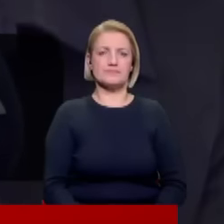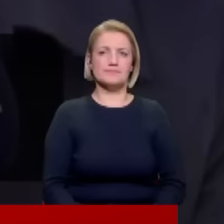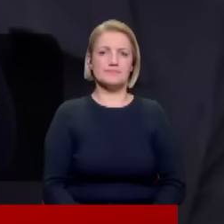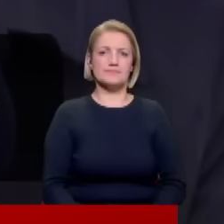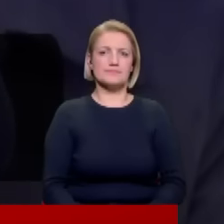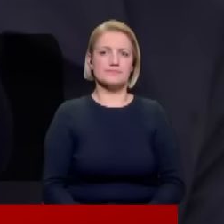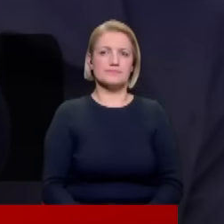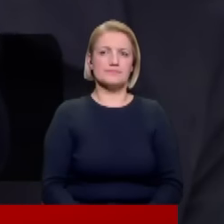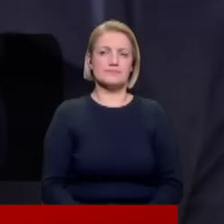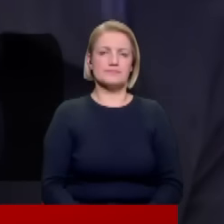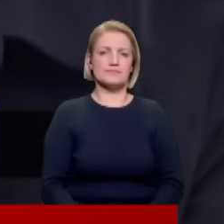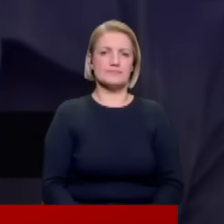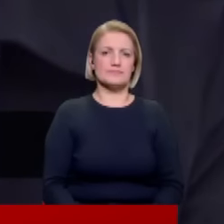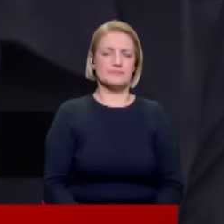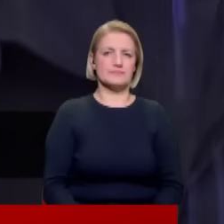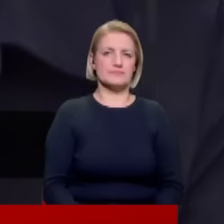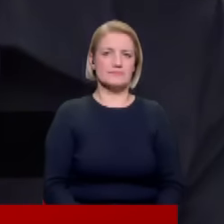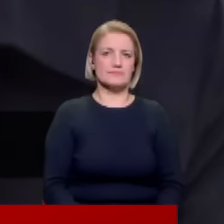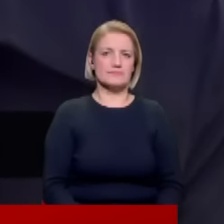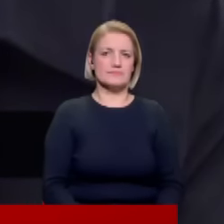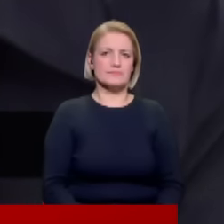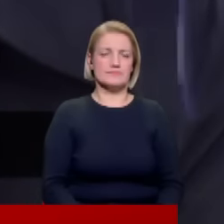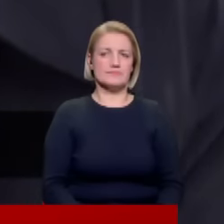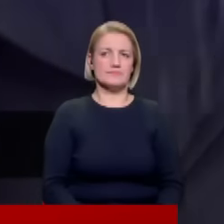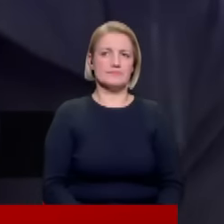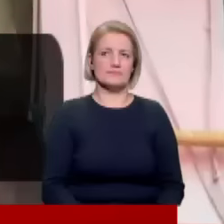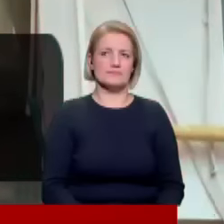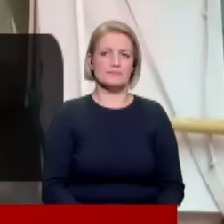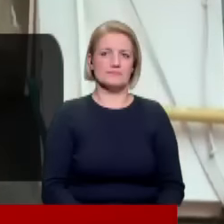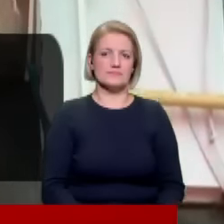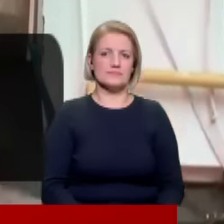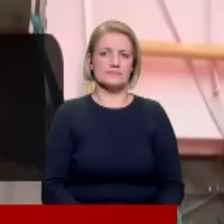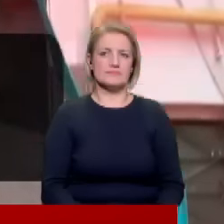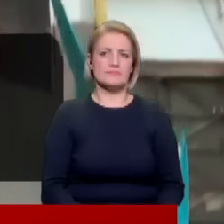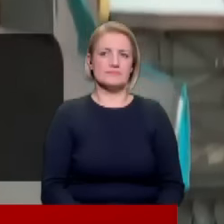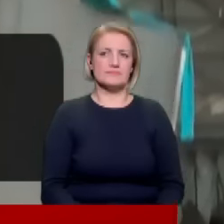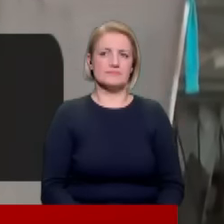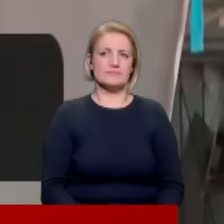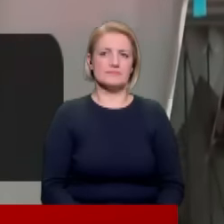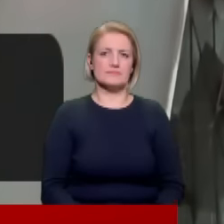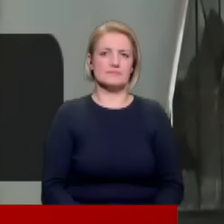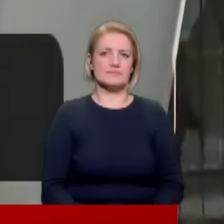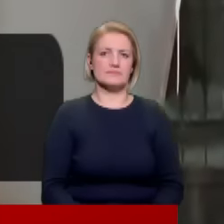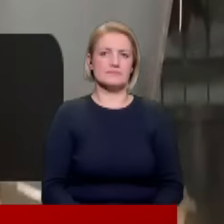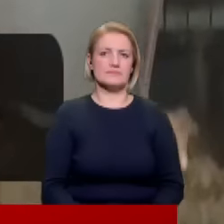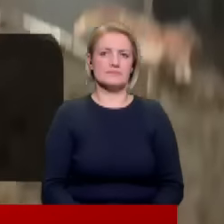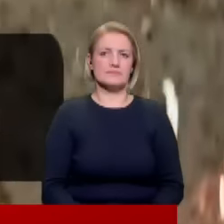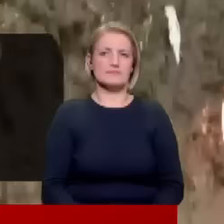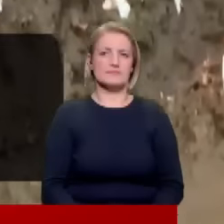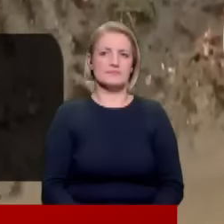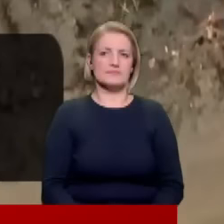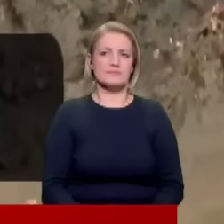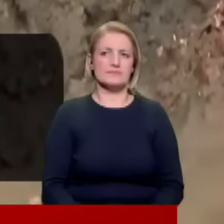Vatandaşlarımızı özellikle heyelan riski olan yerlerde dikkatli olmaya davet ediyorum. Buraya dedem ev yapmıştı. Buranın temeli sağlamdır deyip